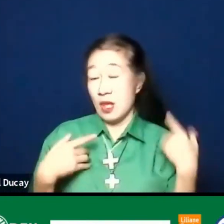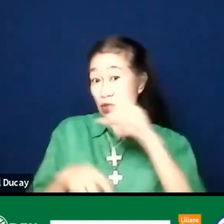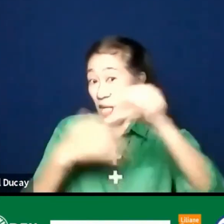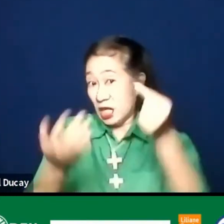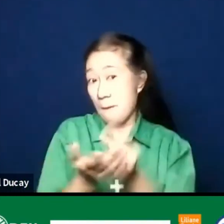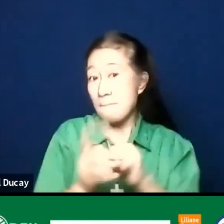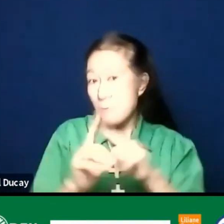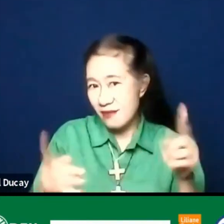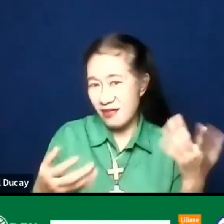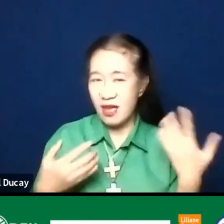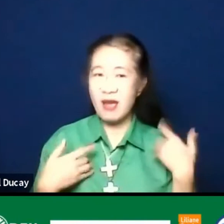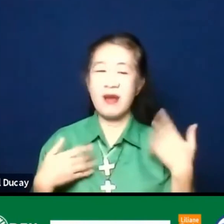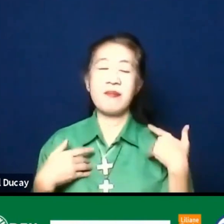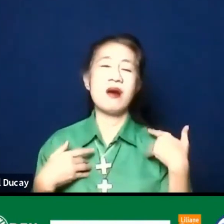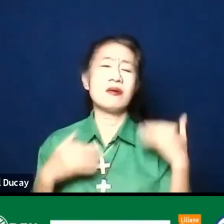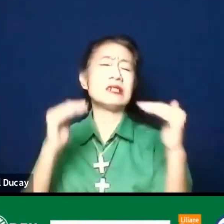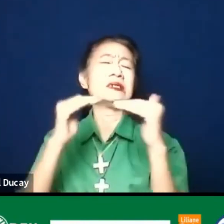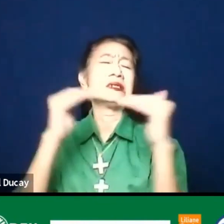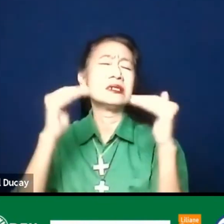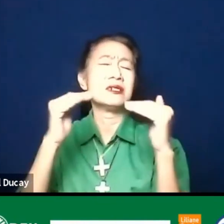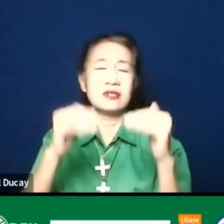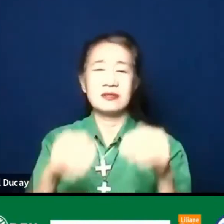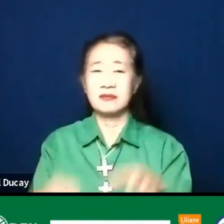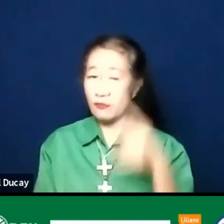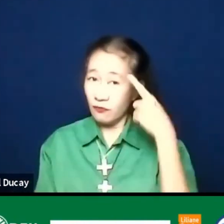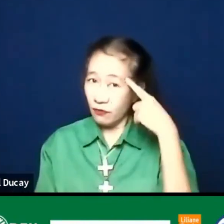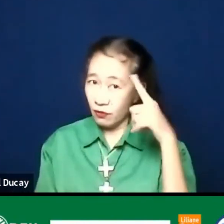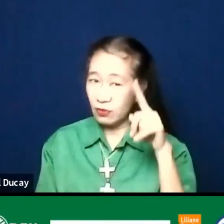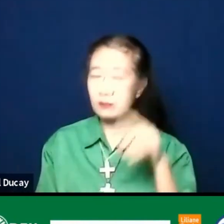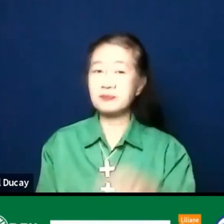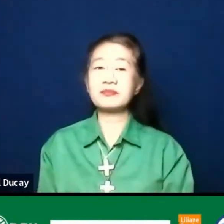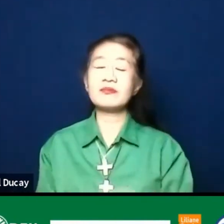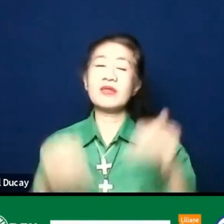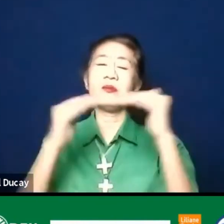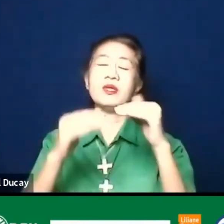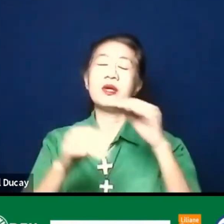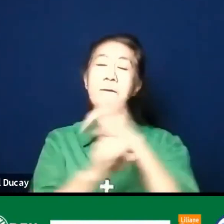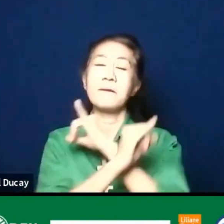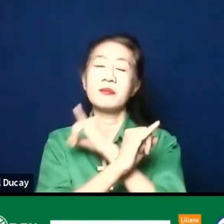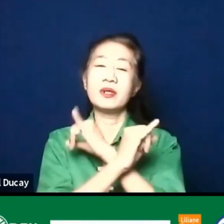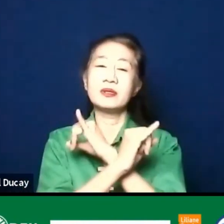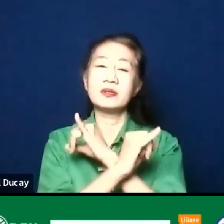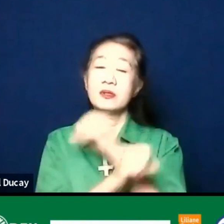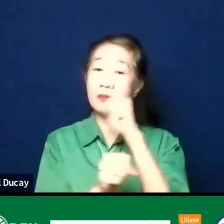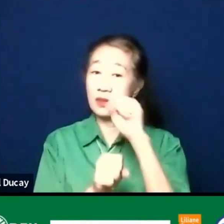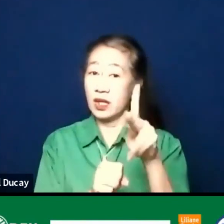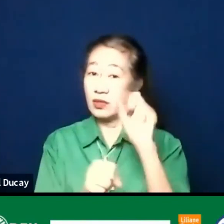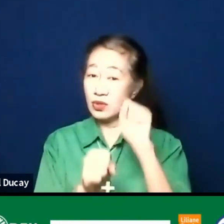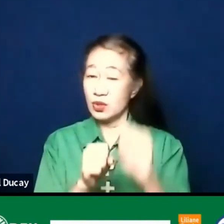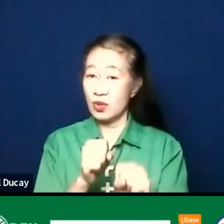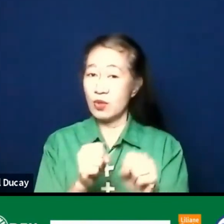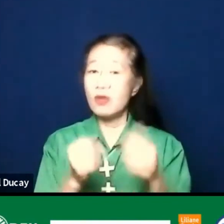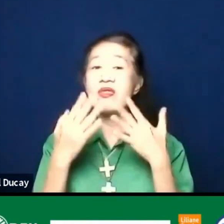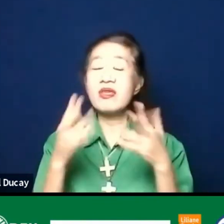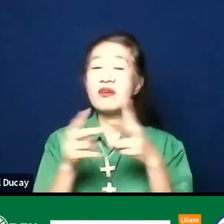meron din tayong custom fit no, specific no for a specific impairment. Okay, so